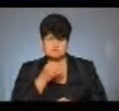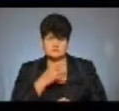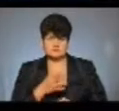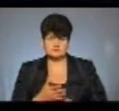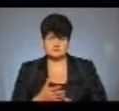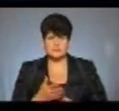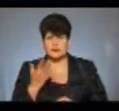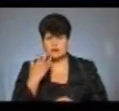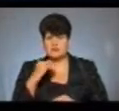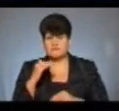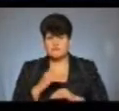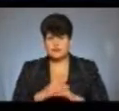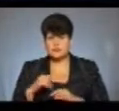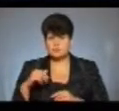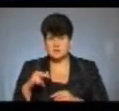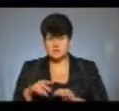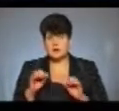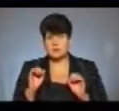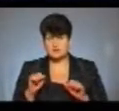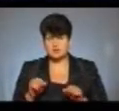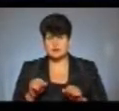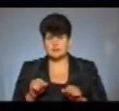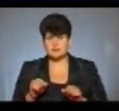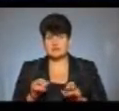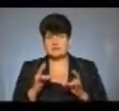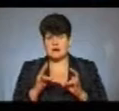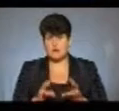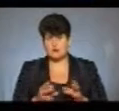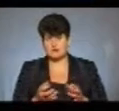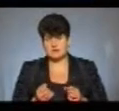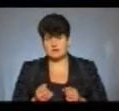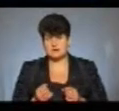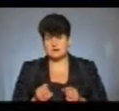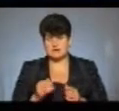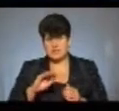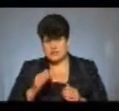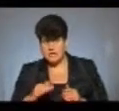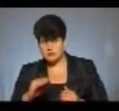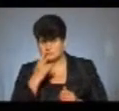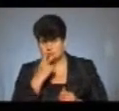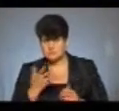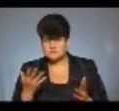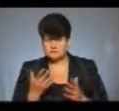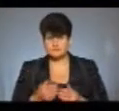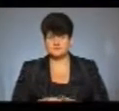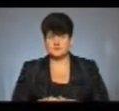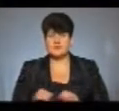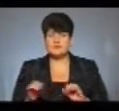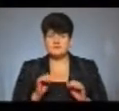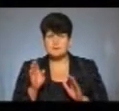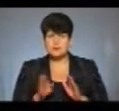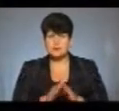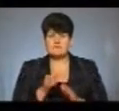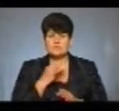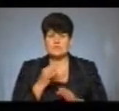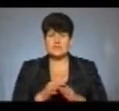Коли вечором йти, то і можливо якусь травму отримати, бо ямок незамітно. Керівник підрозділу, який відповідає